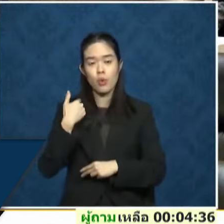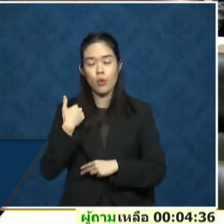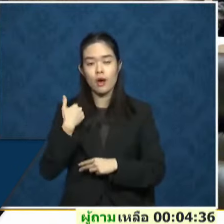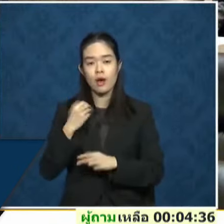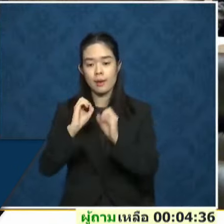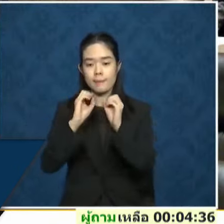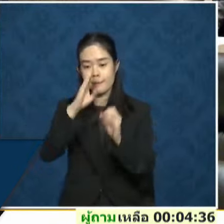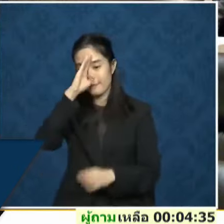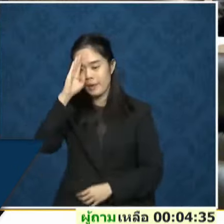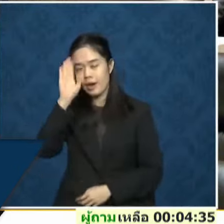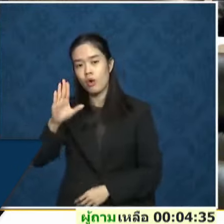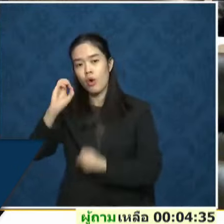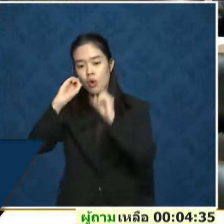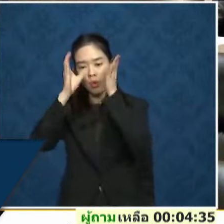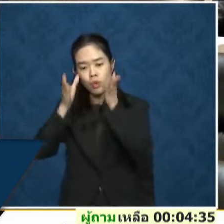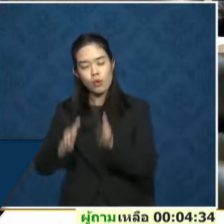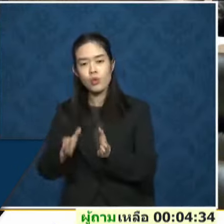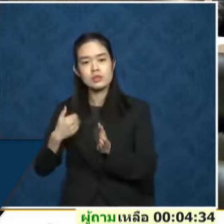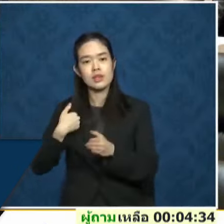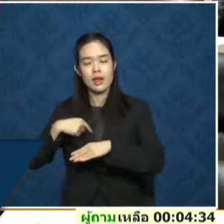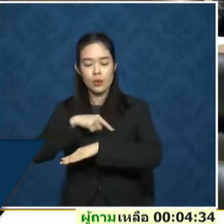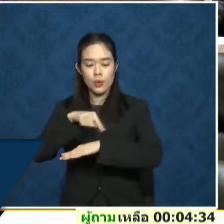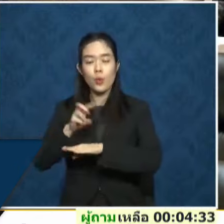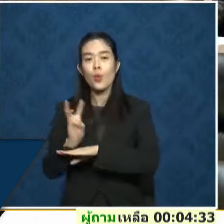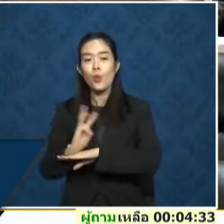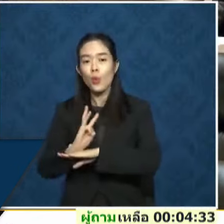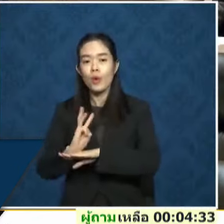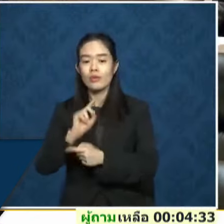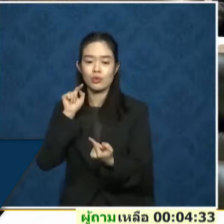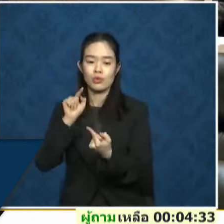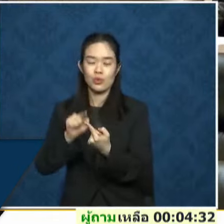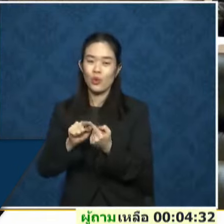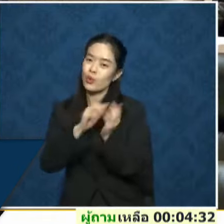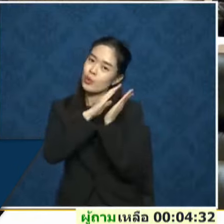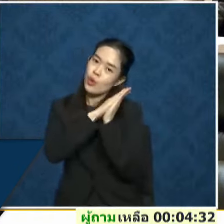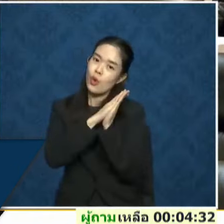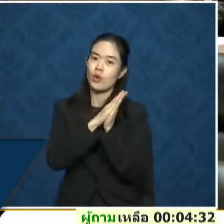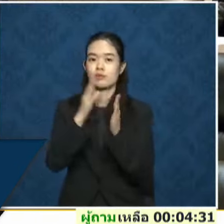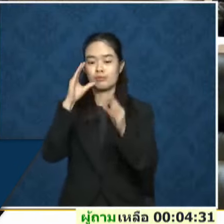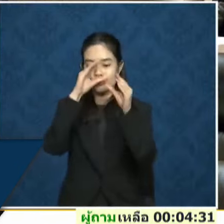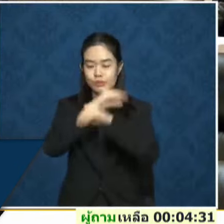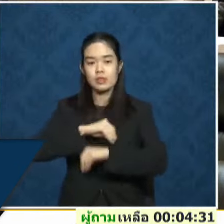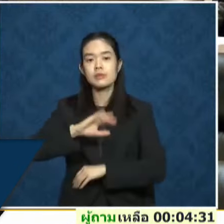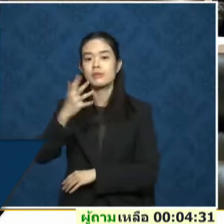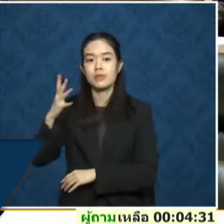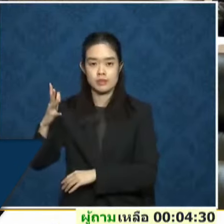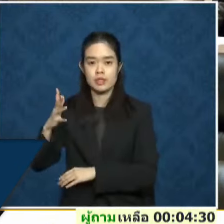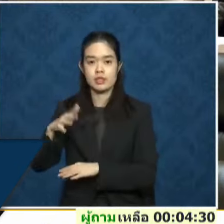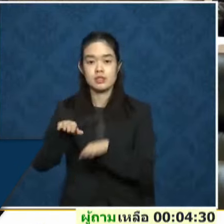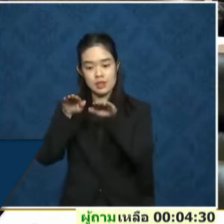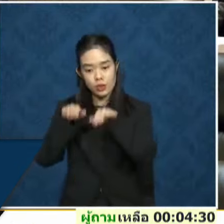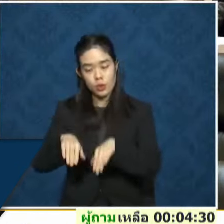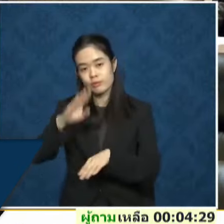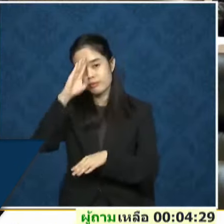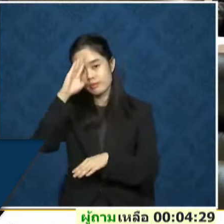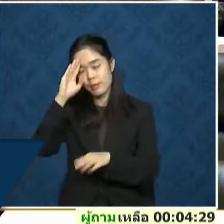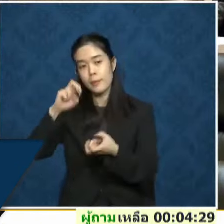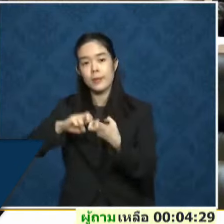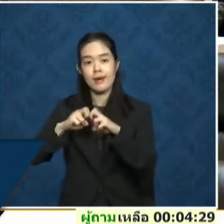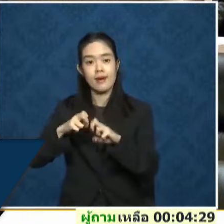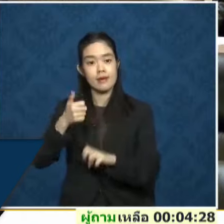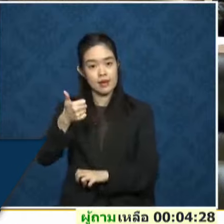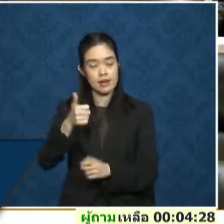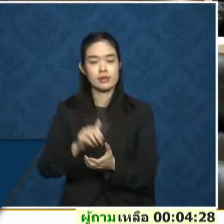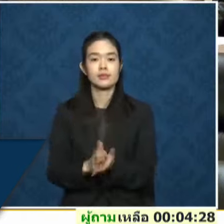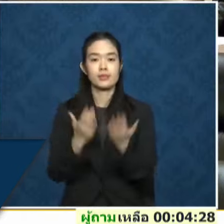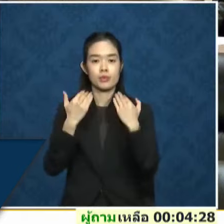ทีนี้มาถึงขั้นตอนที่3ที่ฉันขอเกริ่นนำเสียเล็กน้อยเป็นข่าวเก่าและไม่นานนี้เองนะคะเกี่ยวกับเรื่องรองผอ.